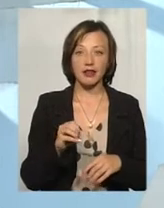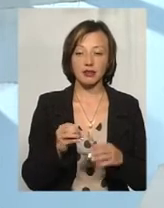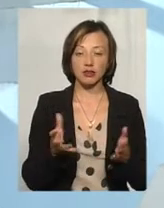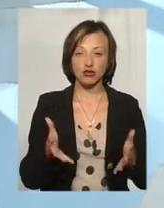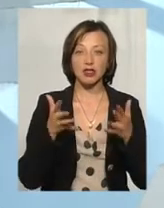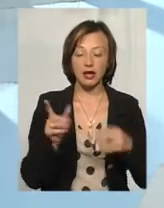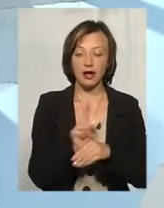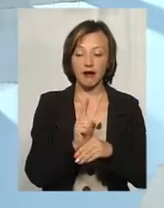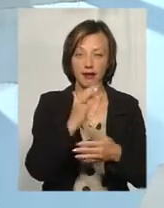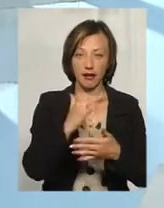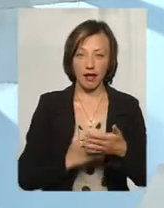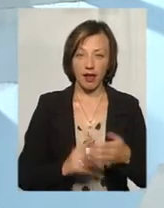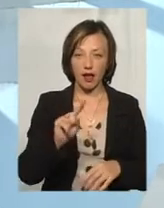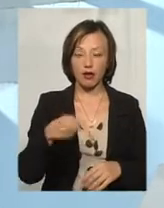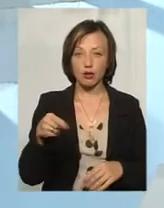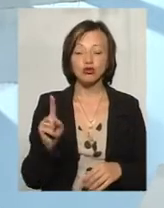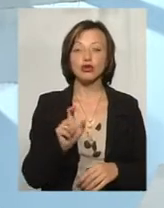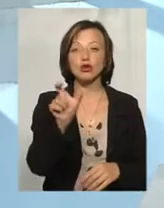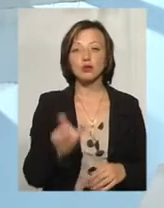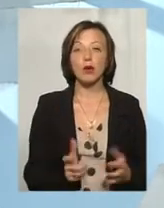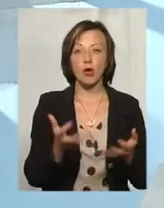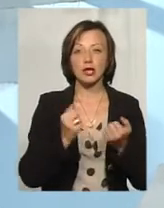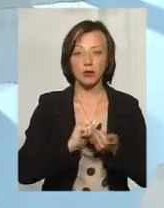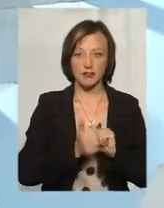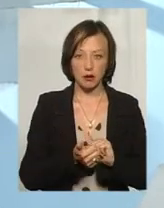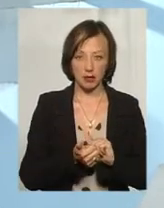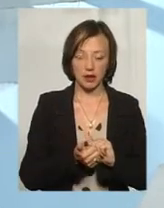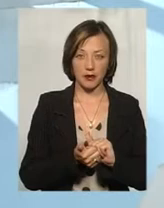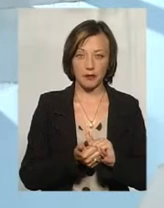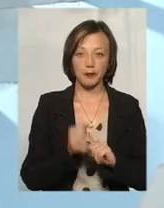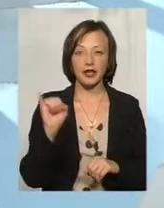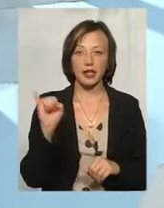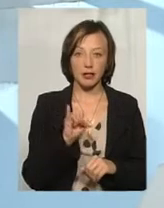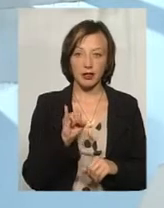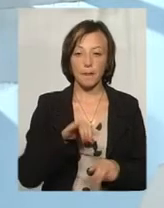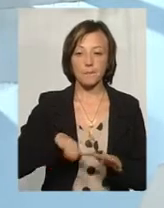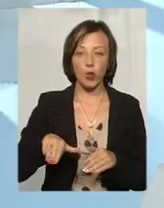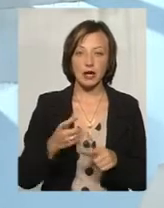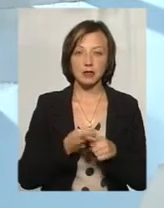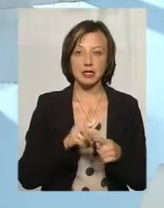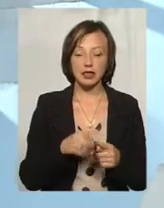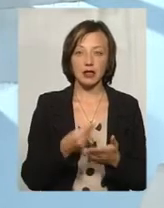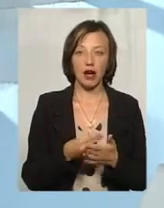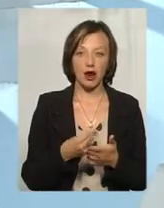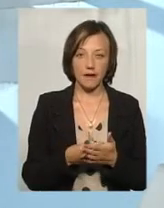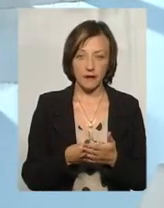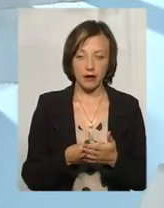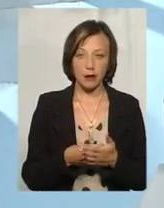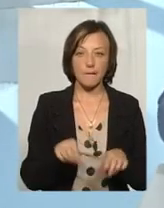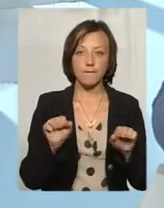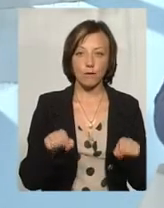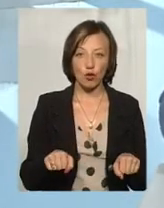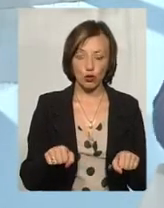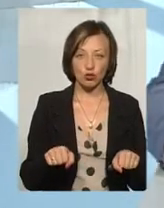чіткі критерії, що споживач отримує взамін, і потім ці тарифи